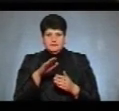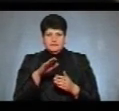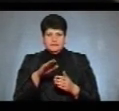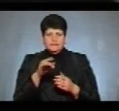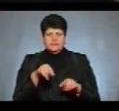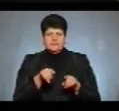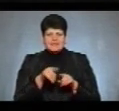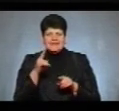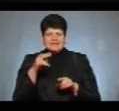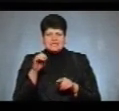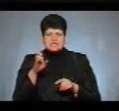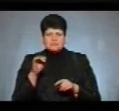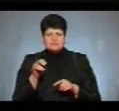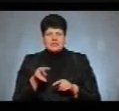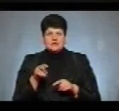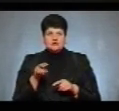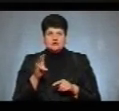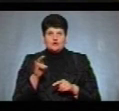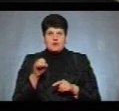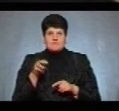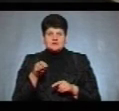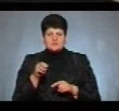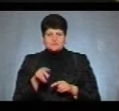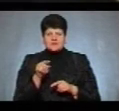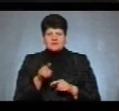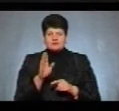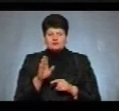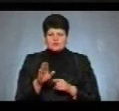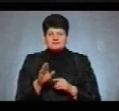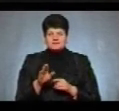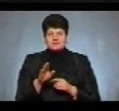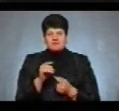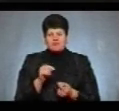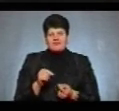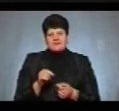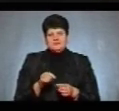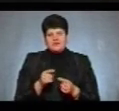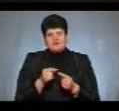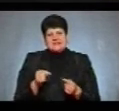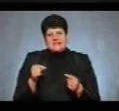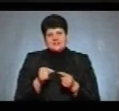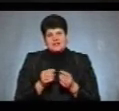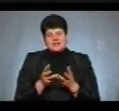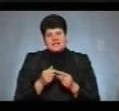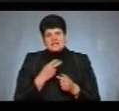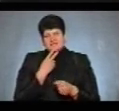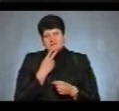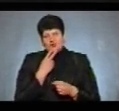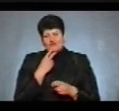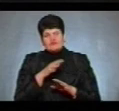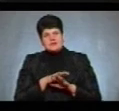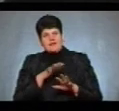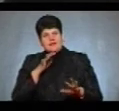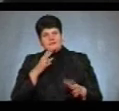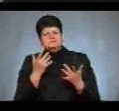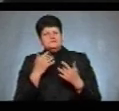такий децибелометр, і він буде визначати кількість сміху у залі. От, і якщо